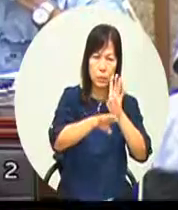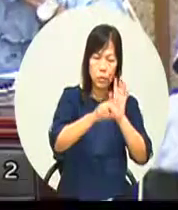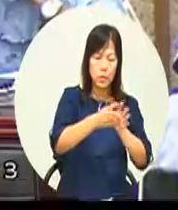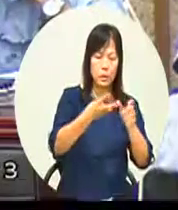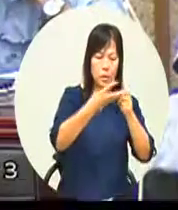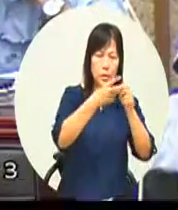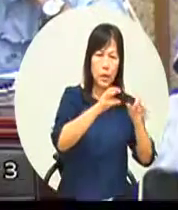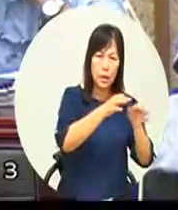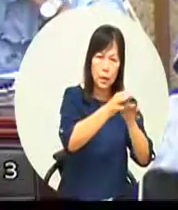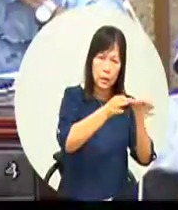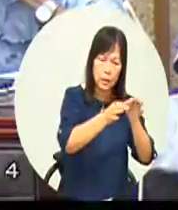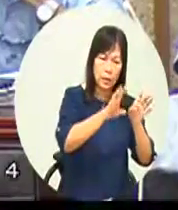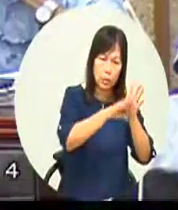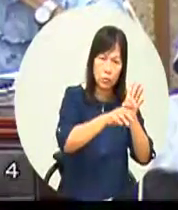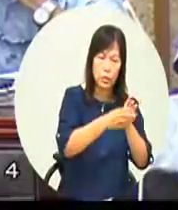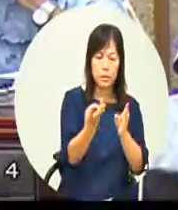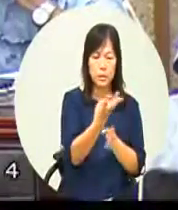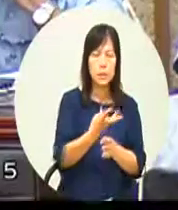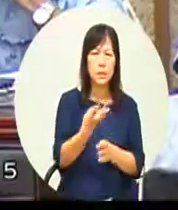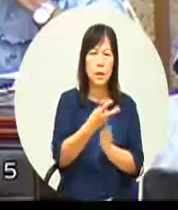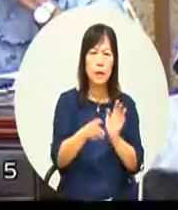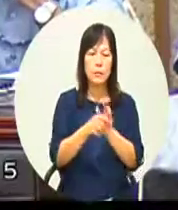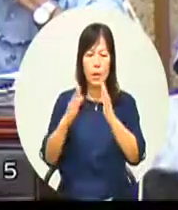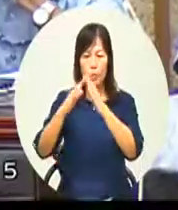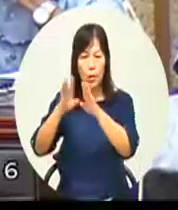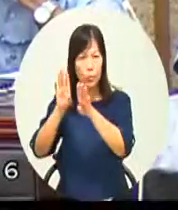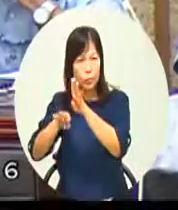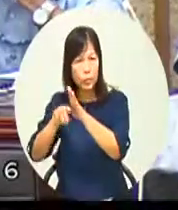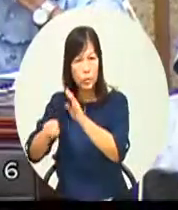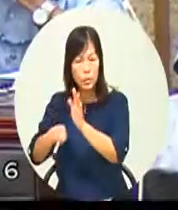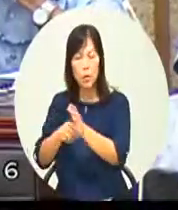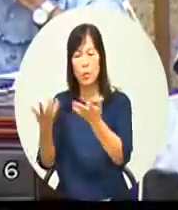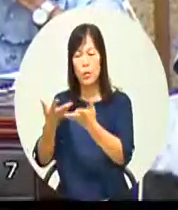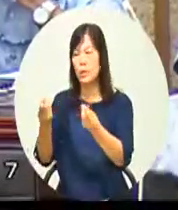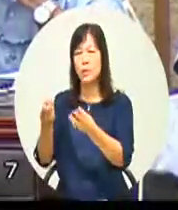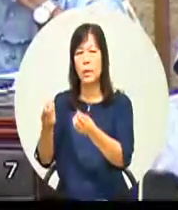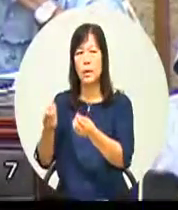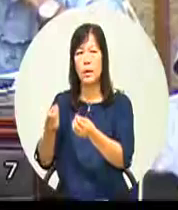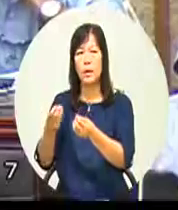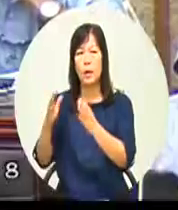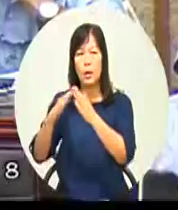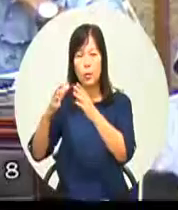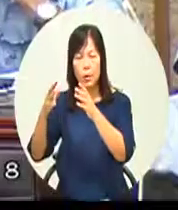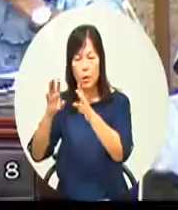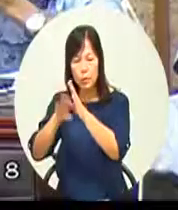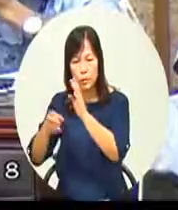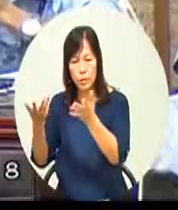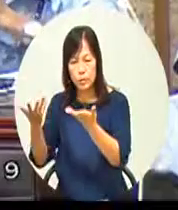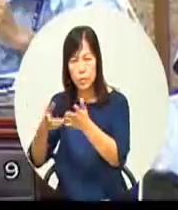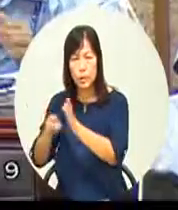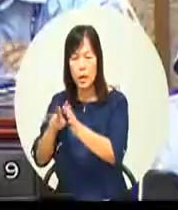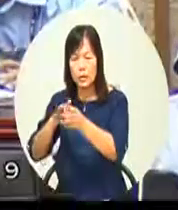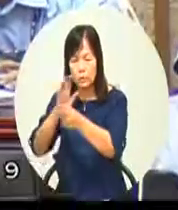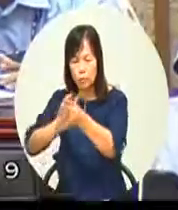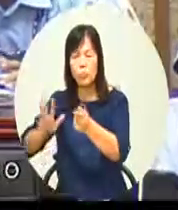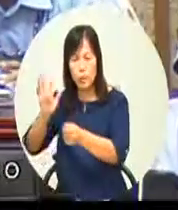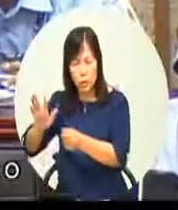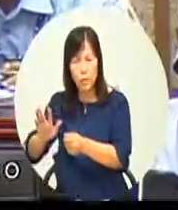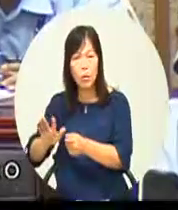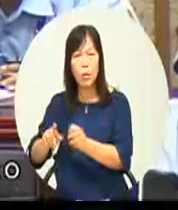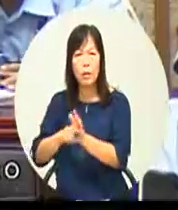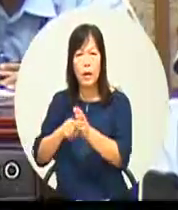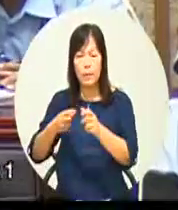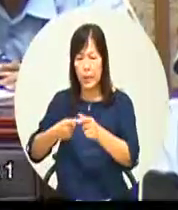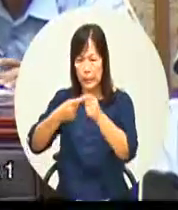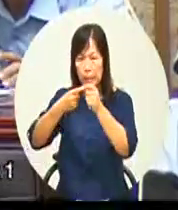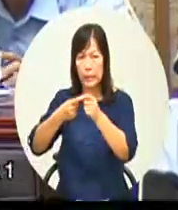部分， 是 那。房屋税的部分是没有问题的，房屋税的部分因为它的使用其实受到这边的影响，那我们在一阶